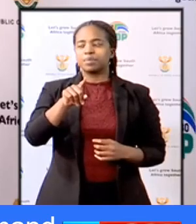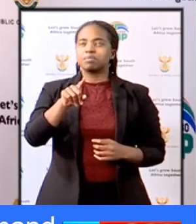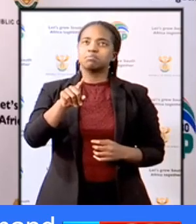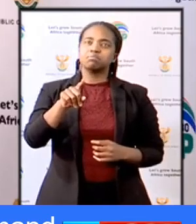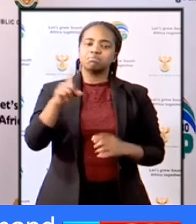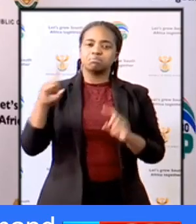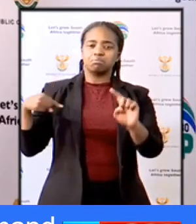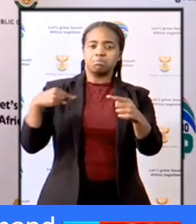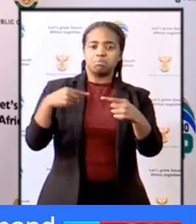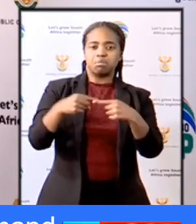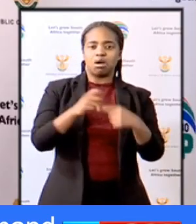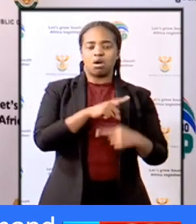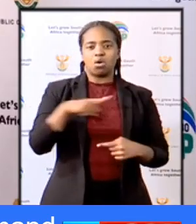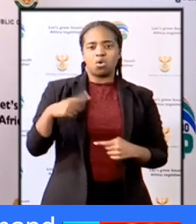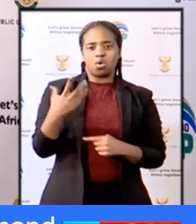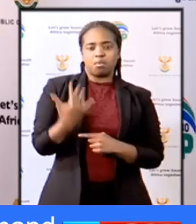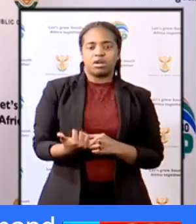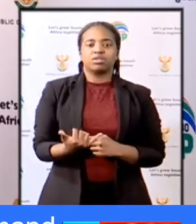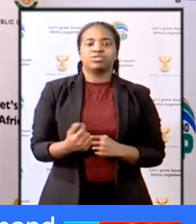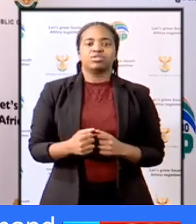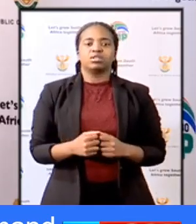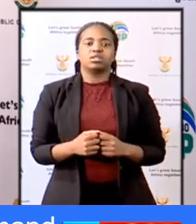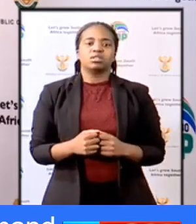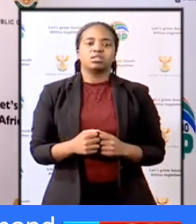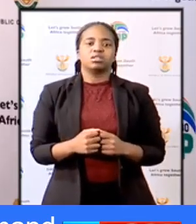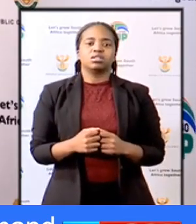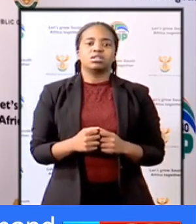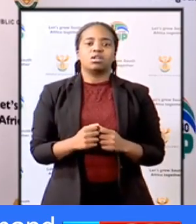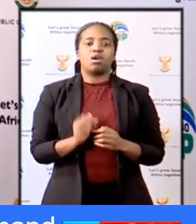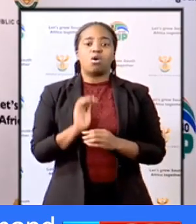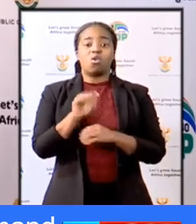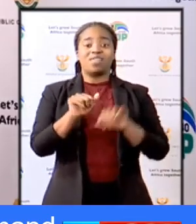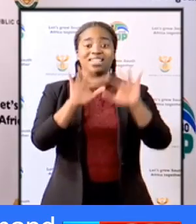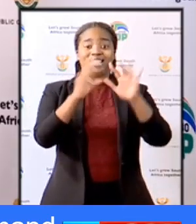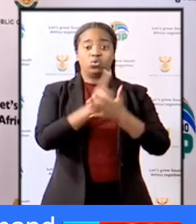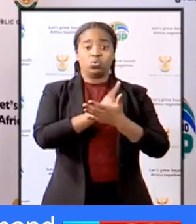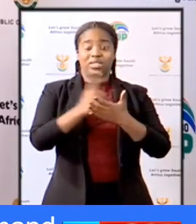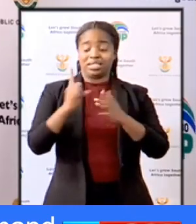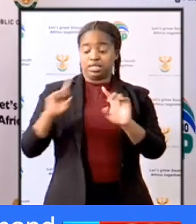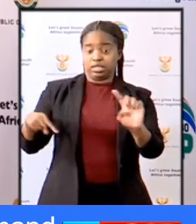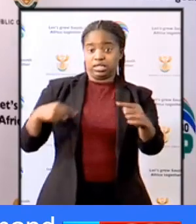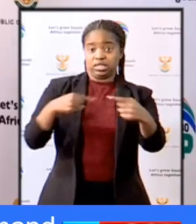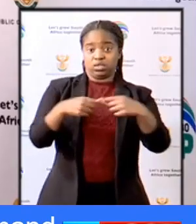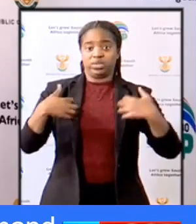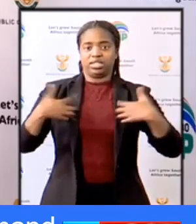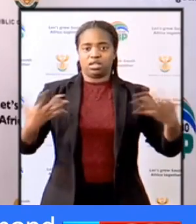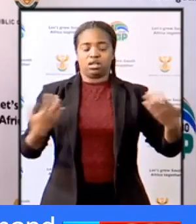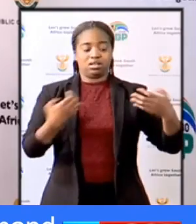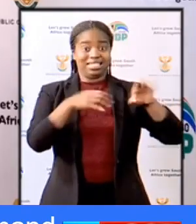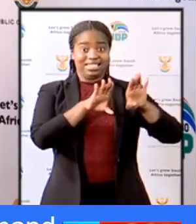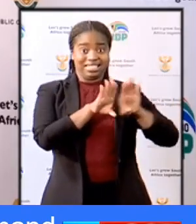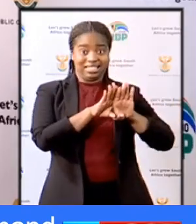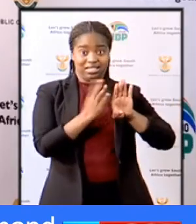sekuyinsuku eza mashumi ayishakala mbili